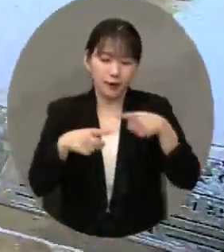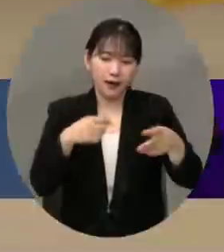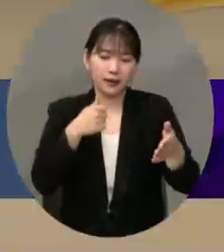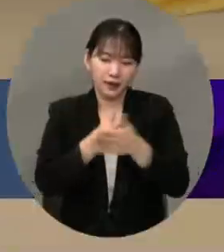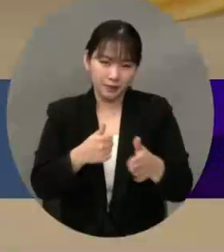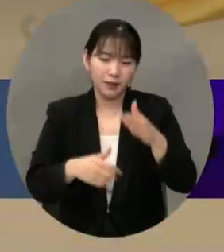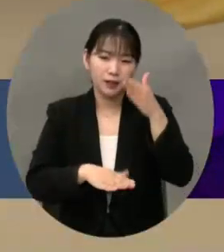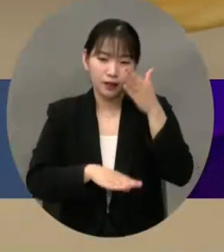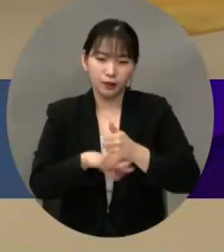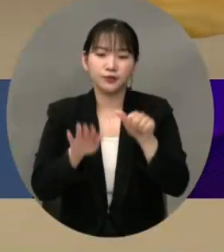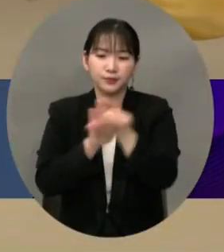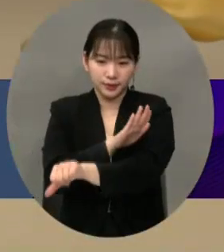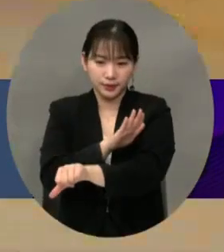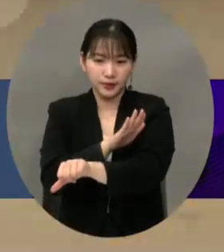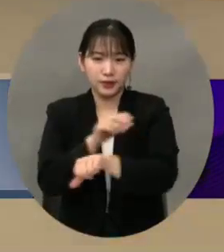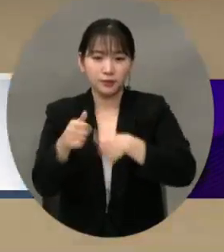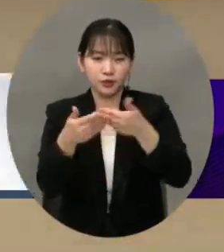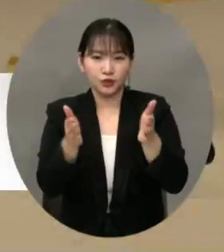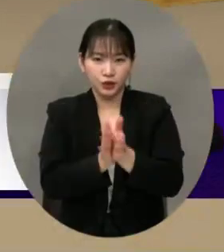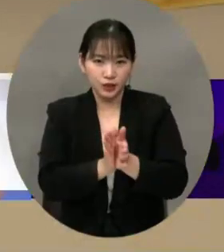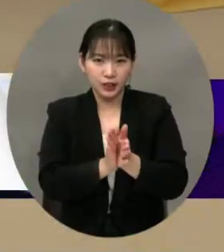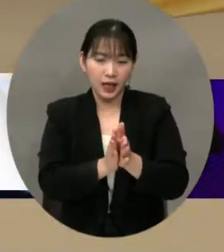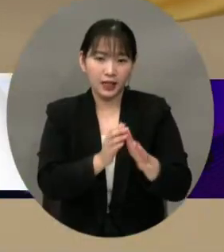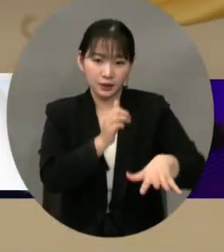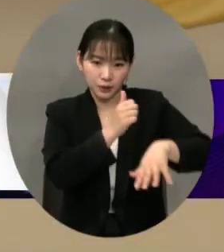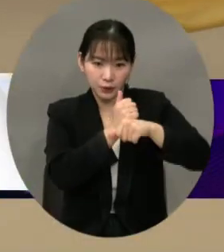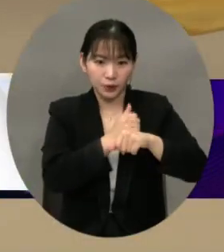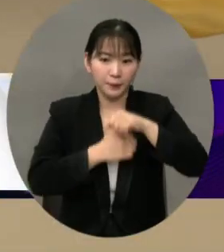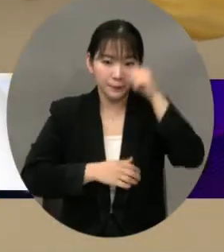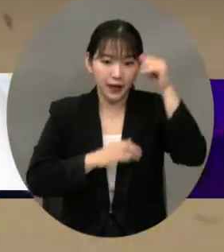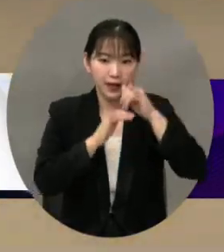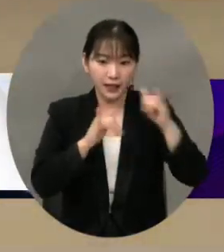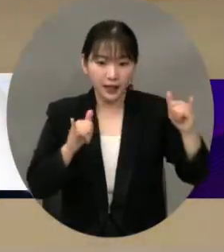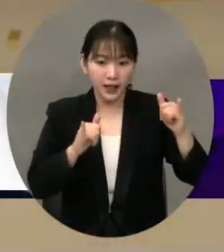무너졌습니다. 민주당 소속 당선인들의 평균 득표율은